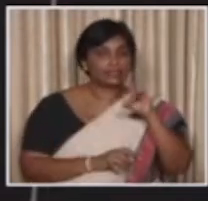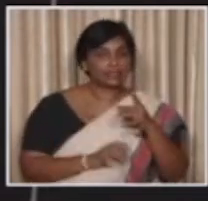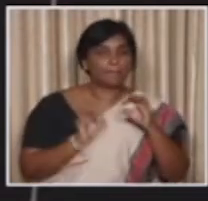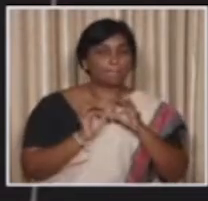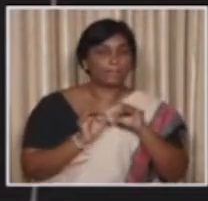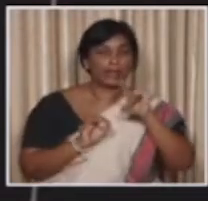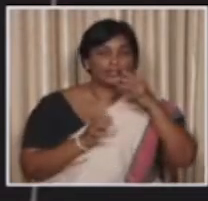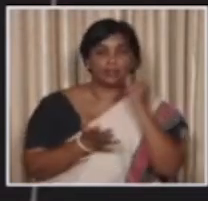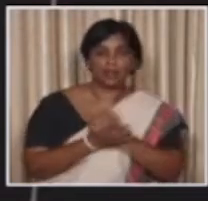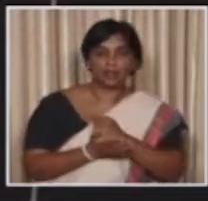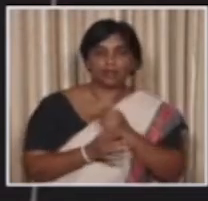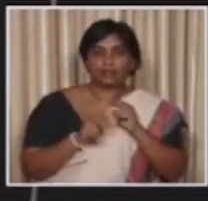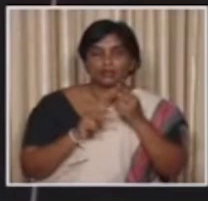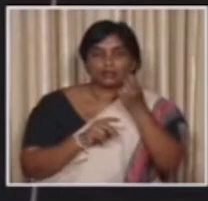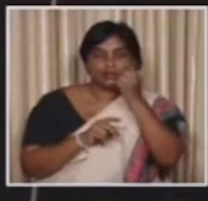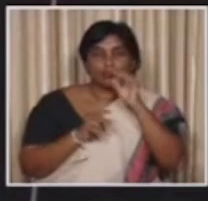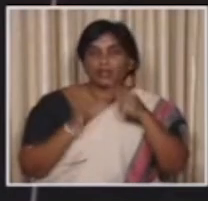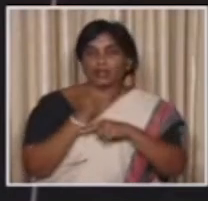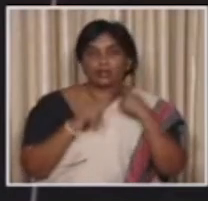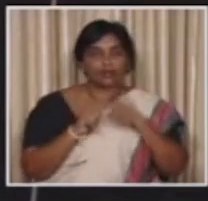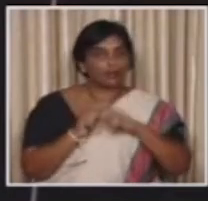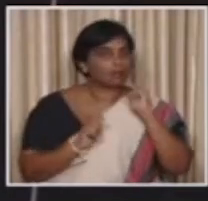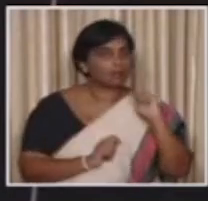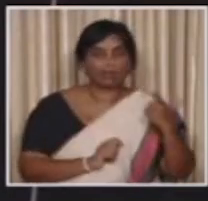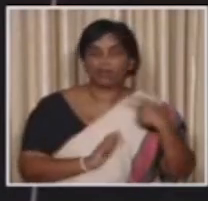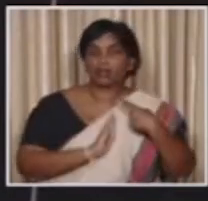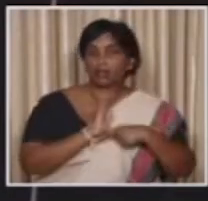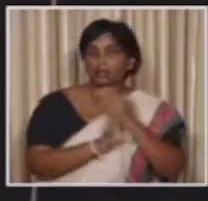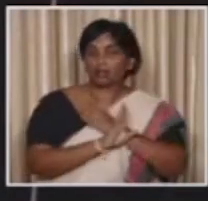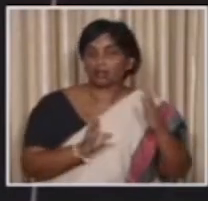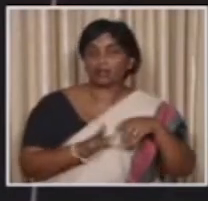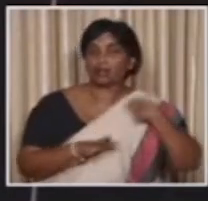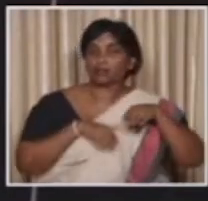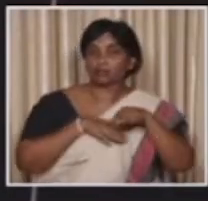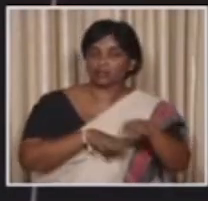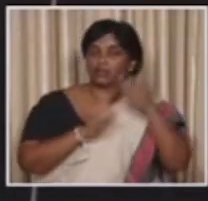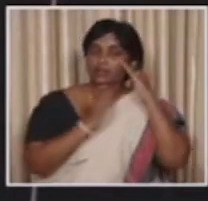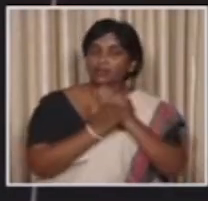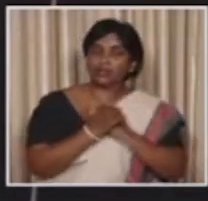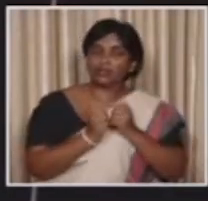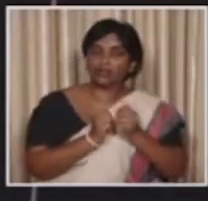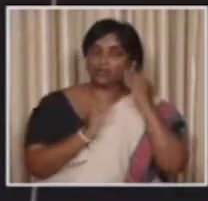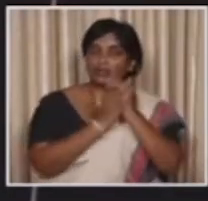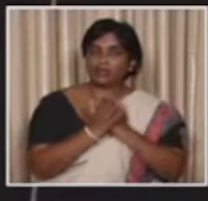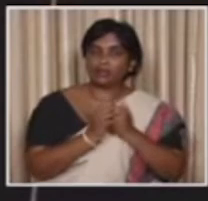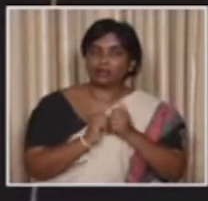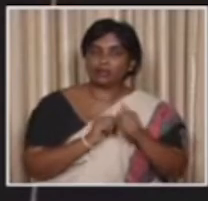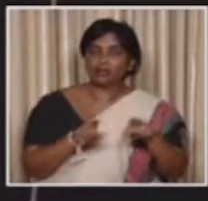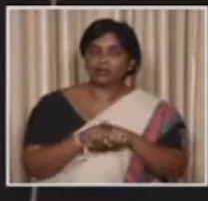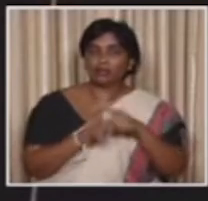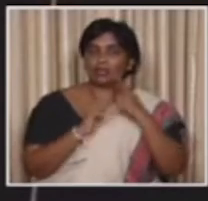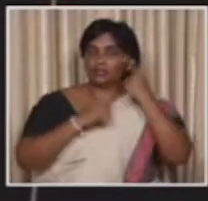තියෙන බිලියන 100ක් සත පහක් බදු ගෙවන්නේ නැහැ ජනාධිපතිතුමනි. ලංකාවේ ලොකුම නිමි ඇඳුම් අපනයන කරුව සත පහක් බදු ගෙවන්නේ